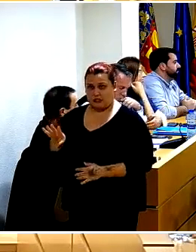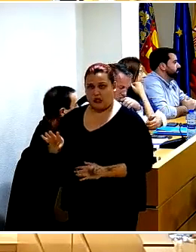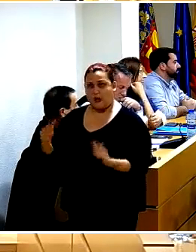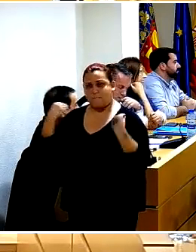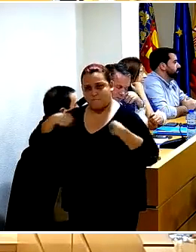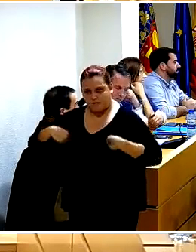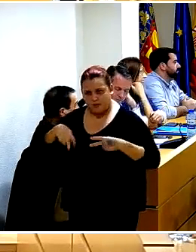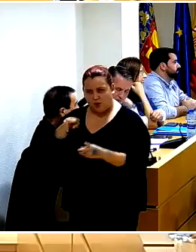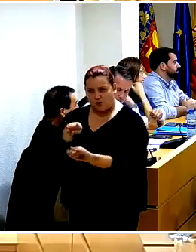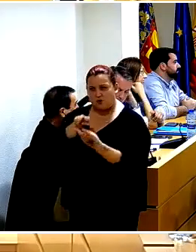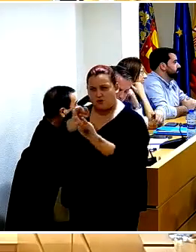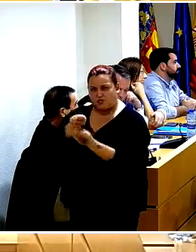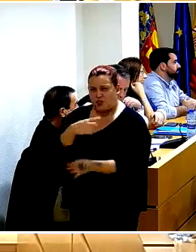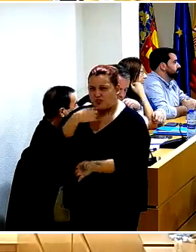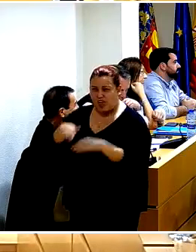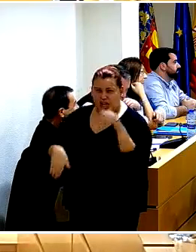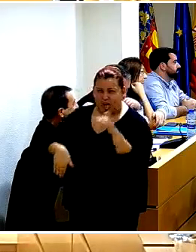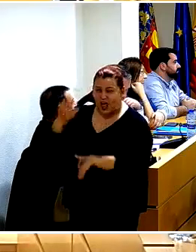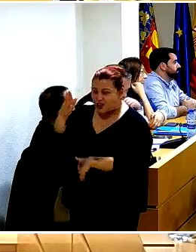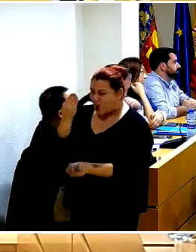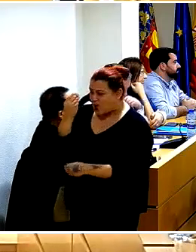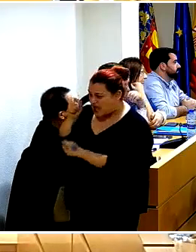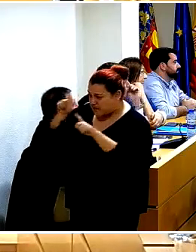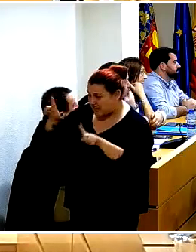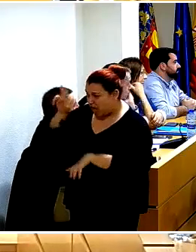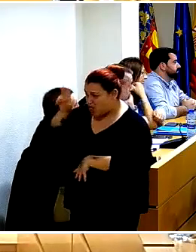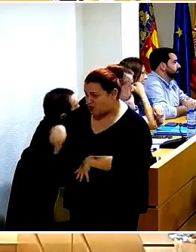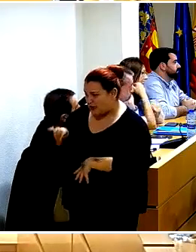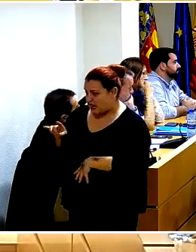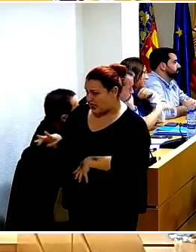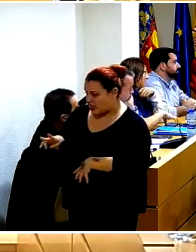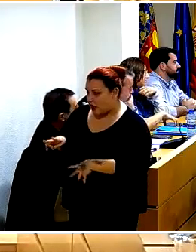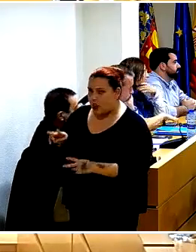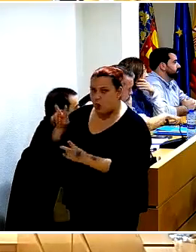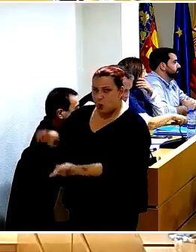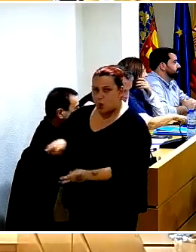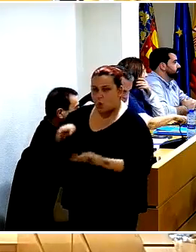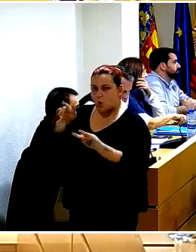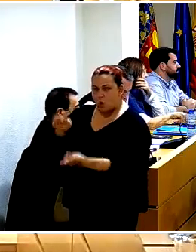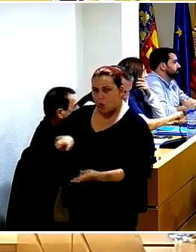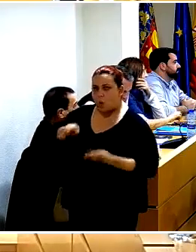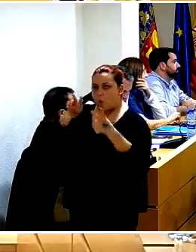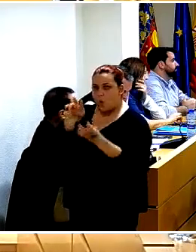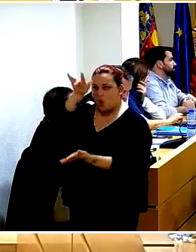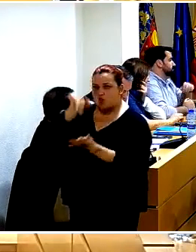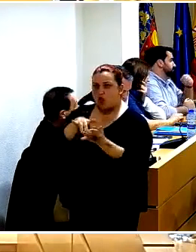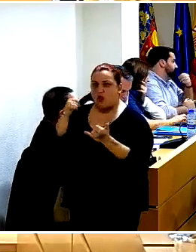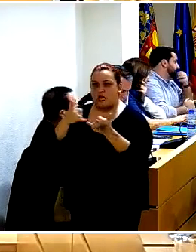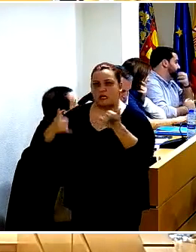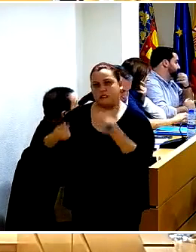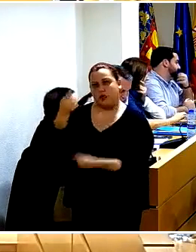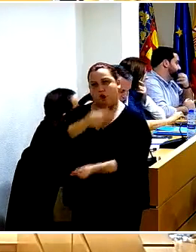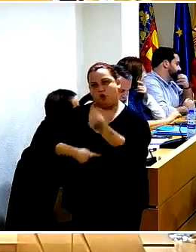vostès consideren que aquests impostos són alts, imagínense vostès en l'any 2015, quan el poble estava immers en una crisi econòmica molt,